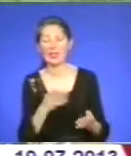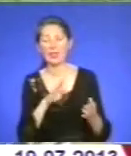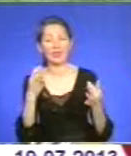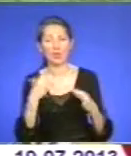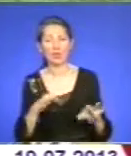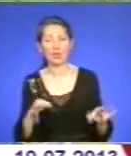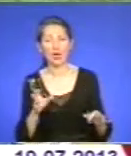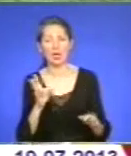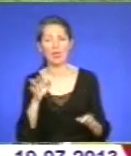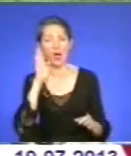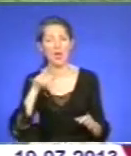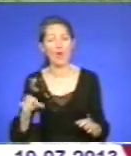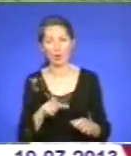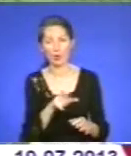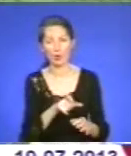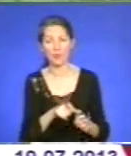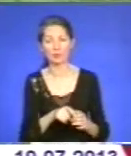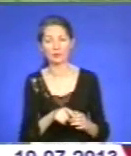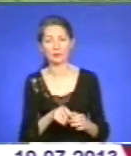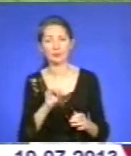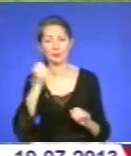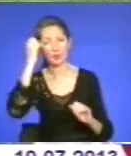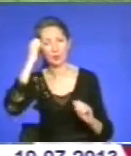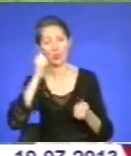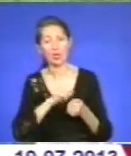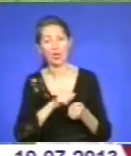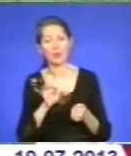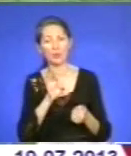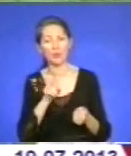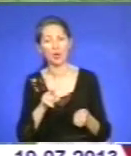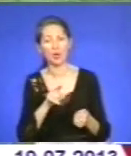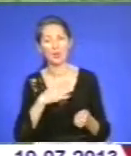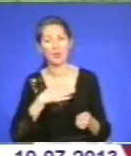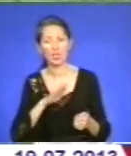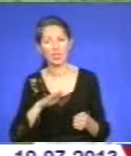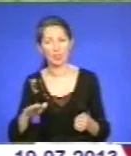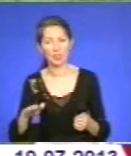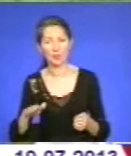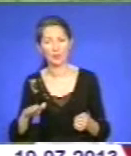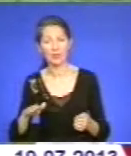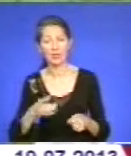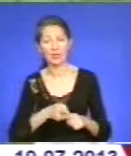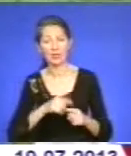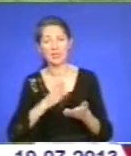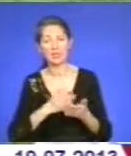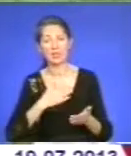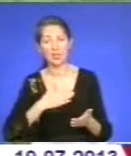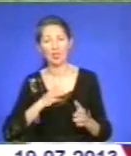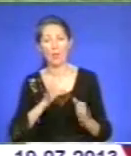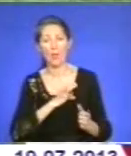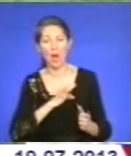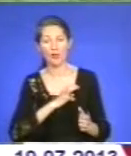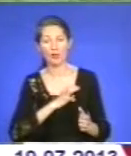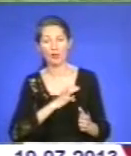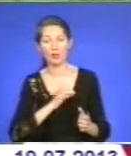відпускали на водойми. І пам'ятали про це, що наші діти – це є наше багатство.